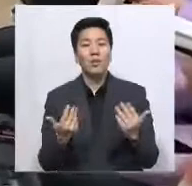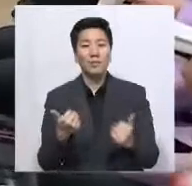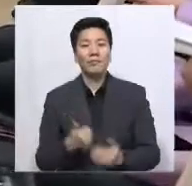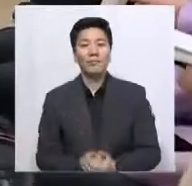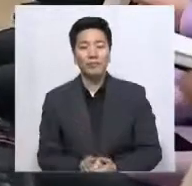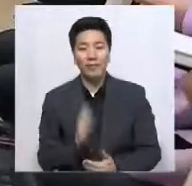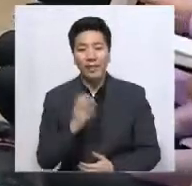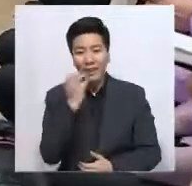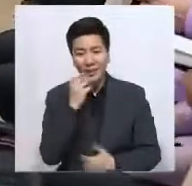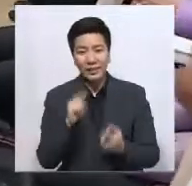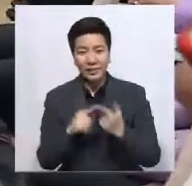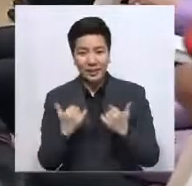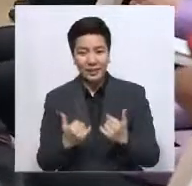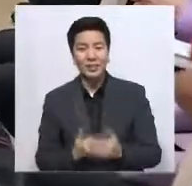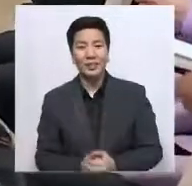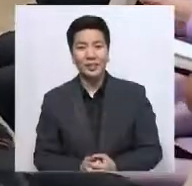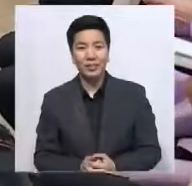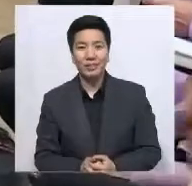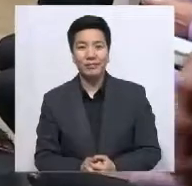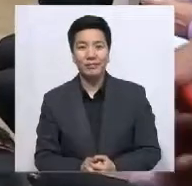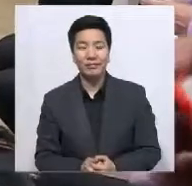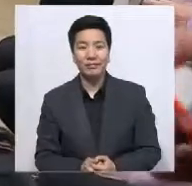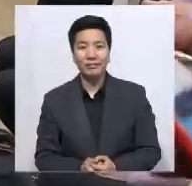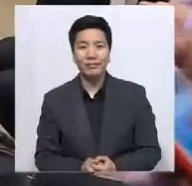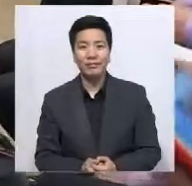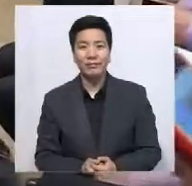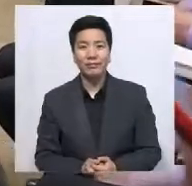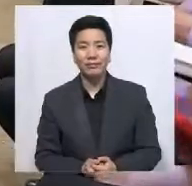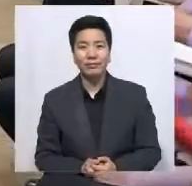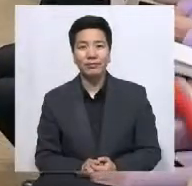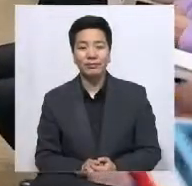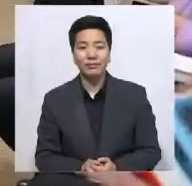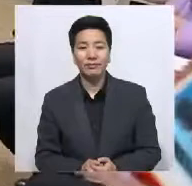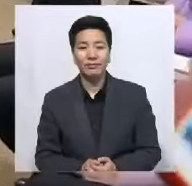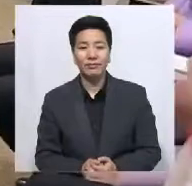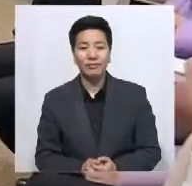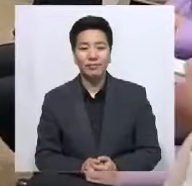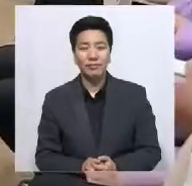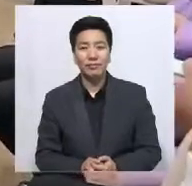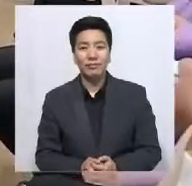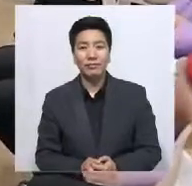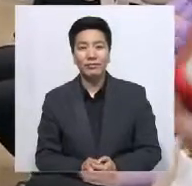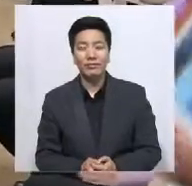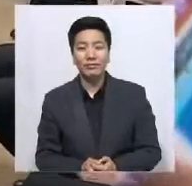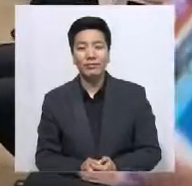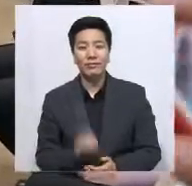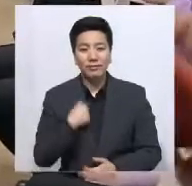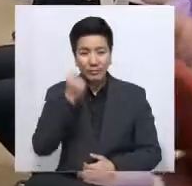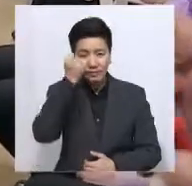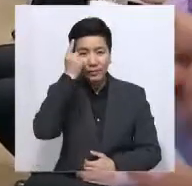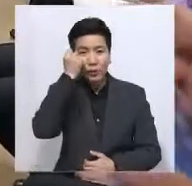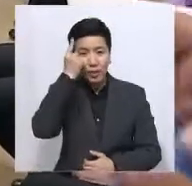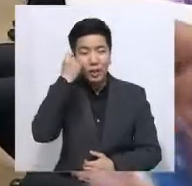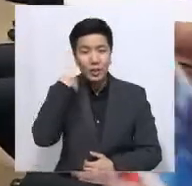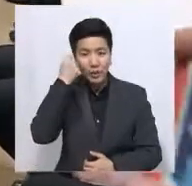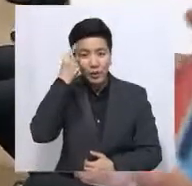โอ้เร็วมาก เร็วมาก เข้าใจว่า เข้าใจว่าต้องเข้า